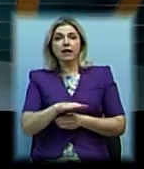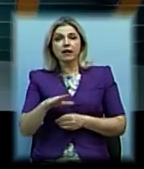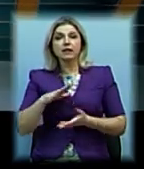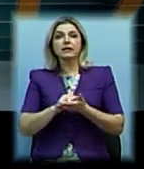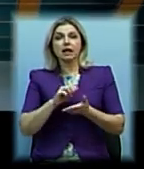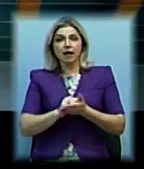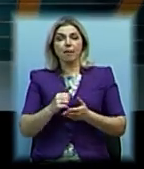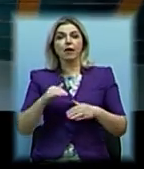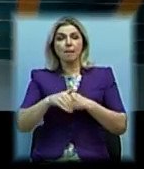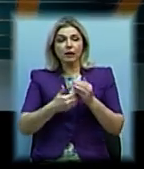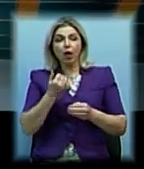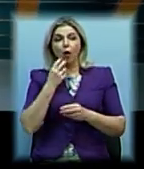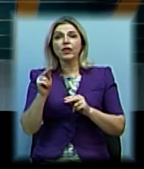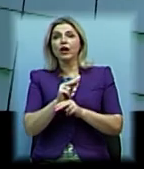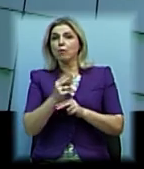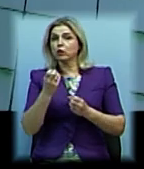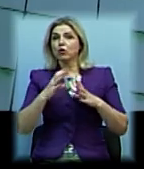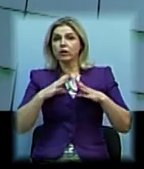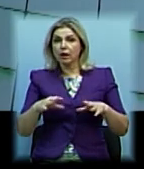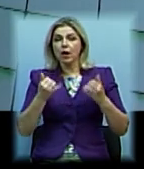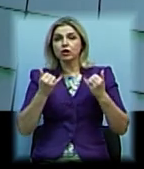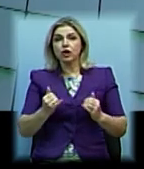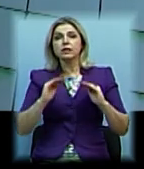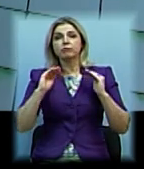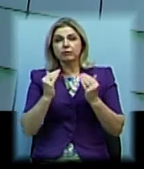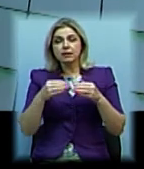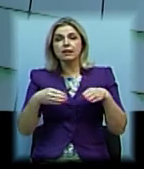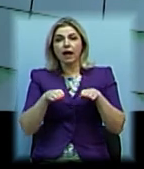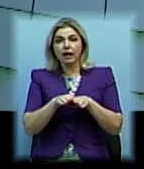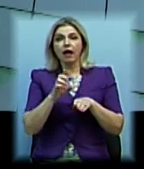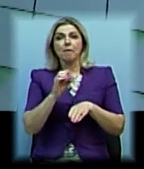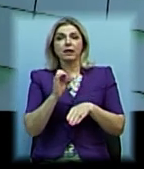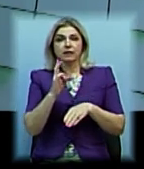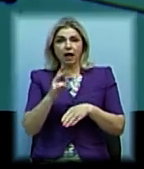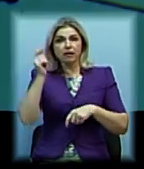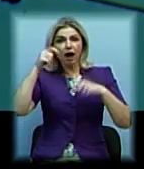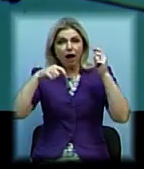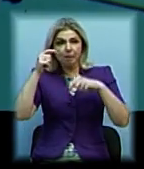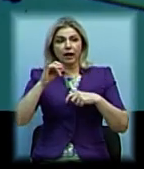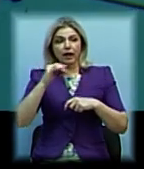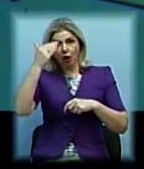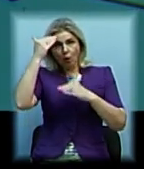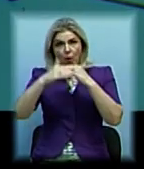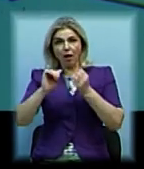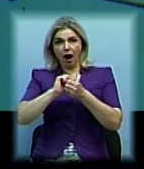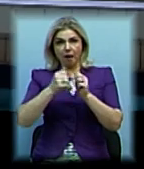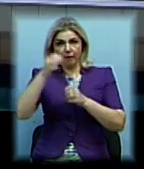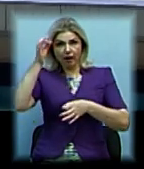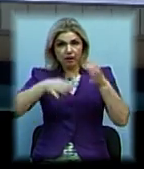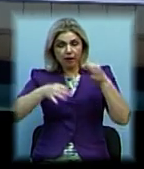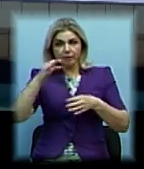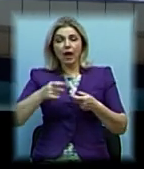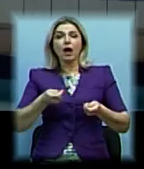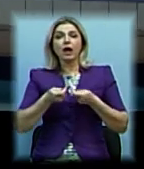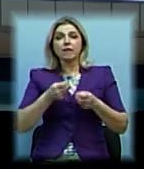не тривали ремонтні роботи. Тепер басейн закритий для відвідувачів. Тече його чаша, а зі стелі у воду падає каміння. Керівництво